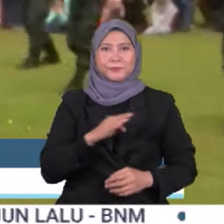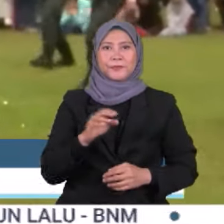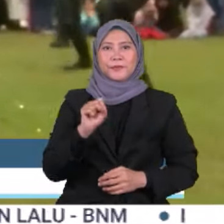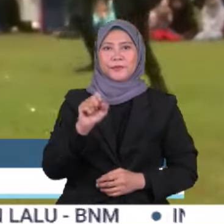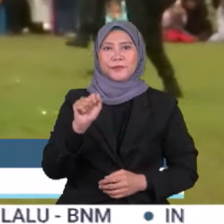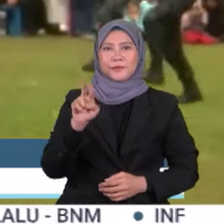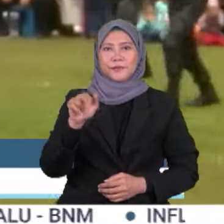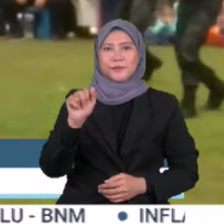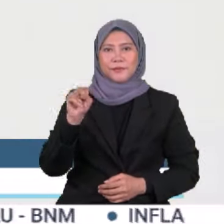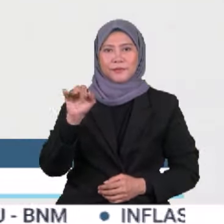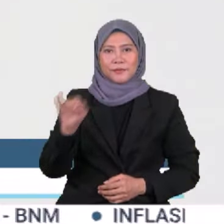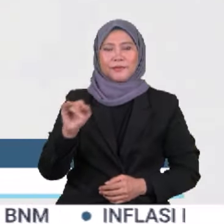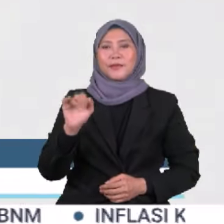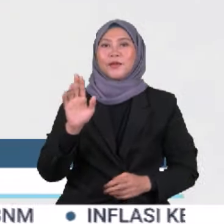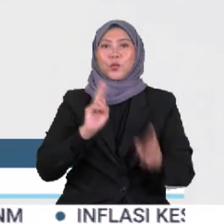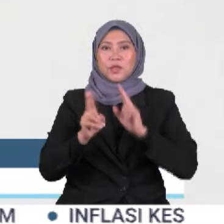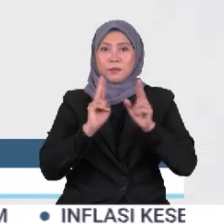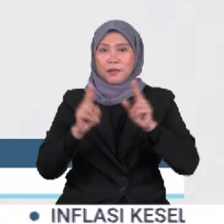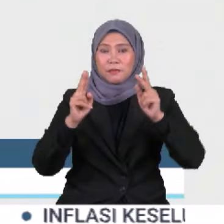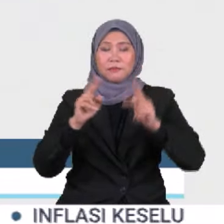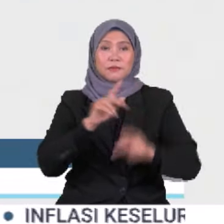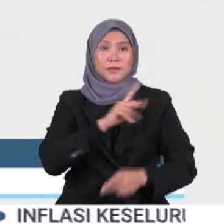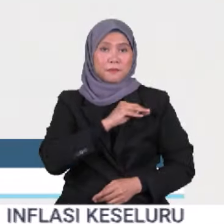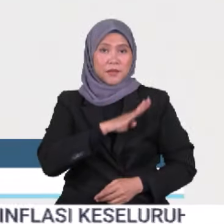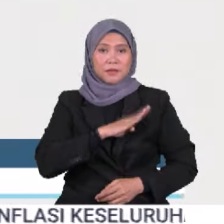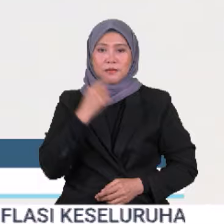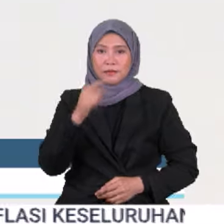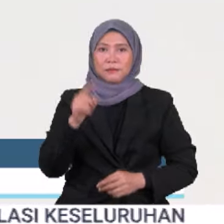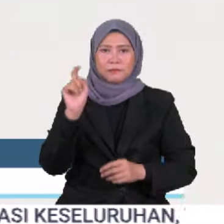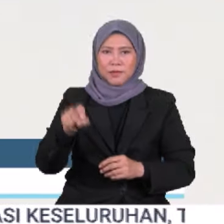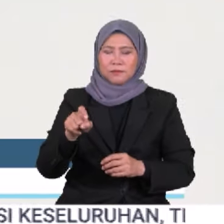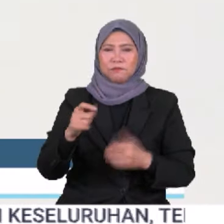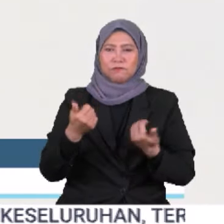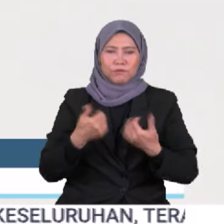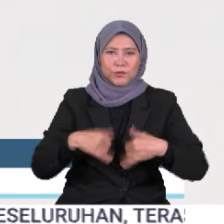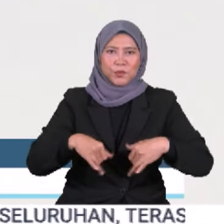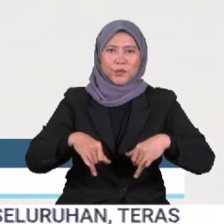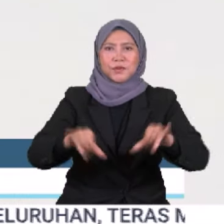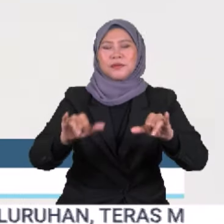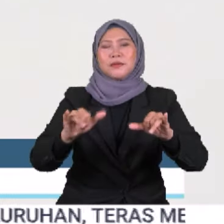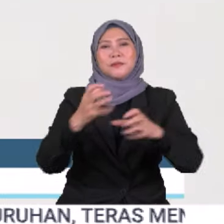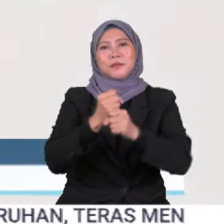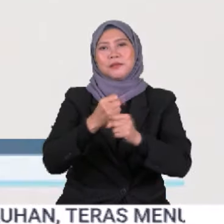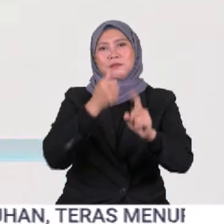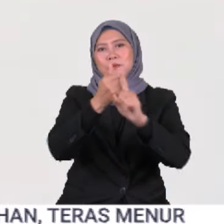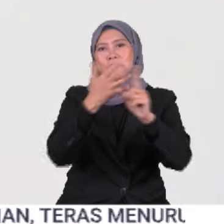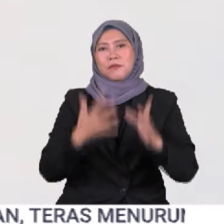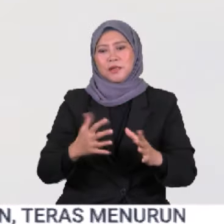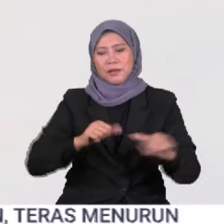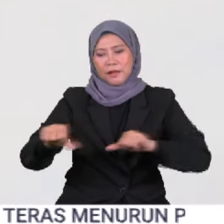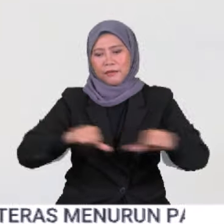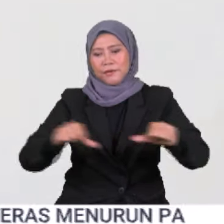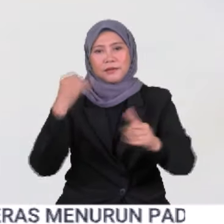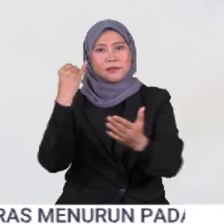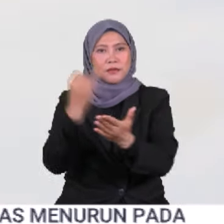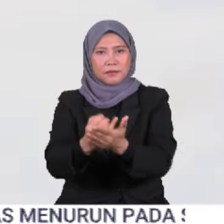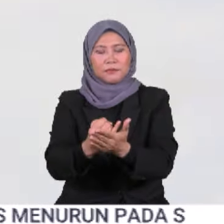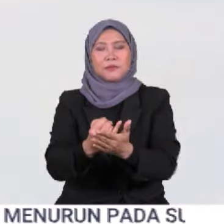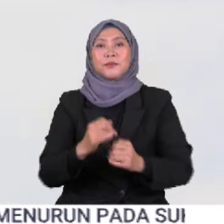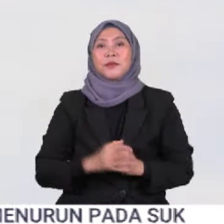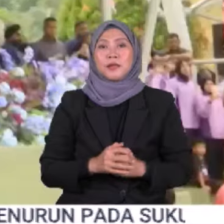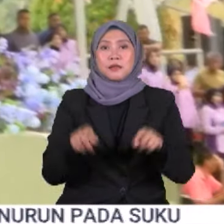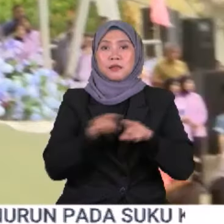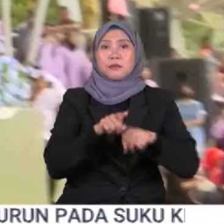Sementara itu, Menteri Besar dalam ucapannya berharap kerjasama strategik ini akan terus subur dan memberi impak pada penurunan kadar kegiatan jenayah.